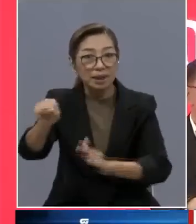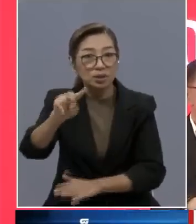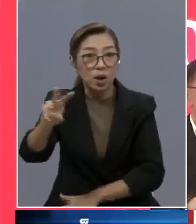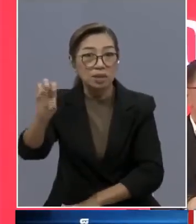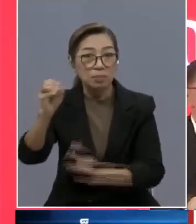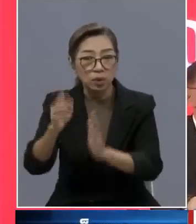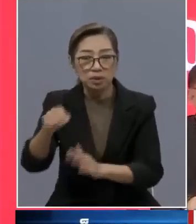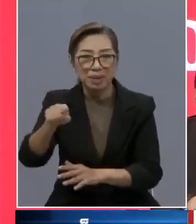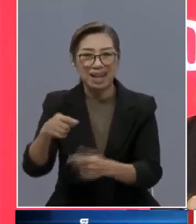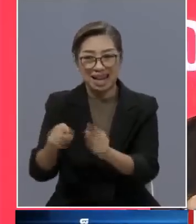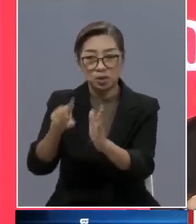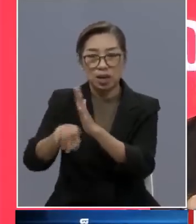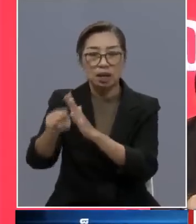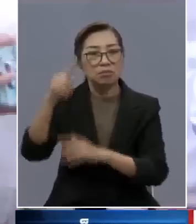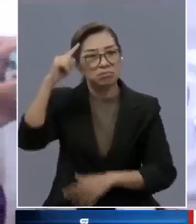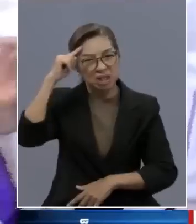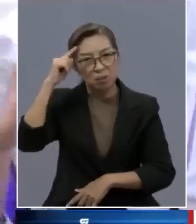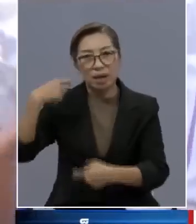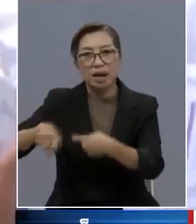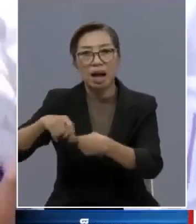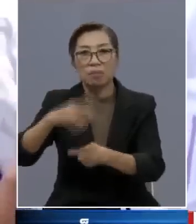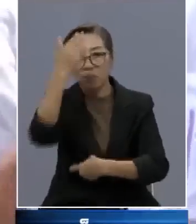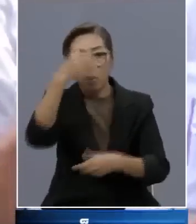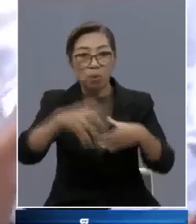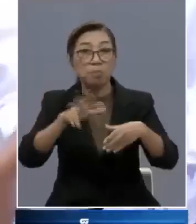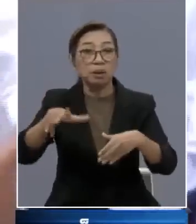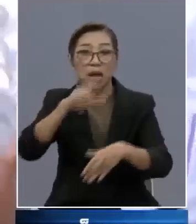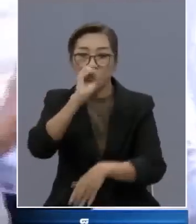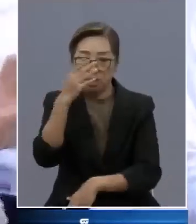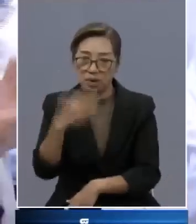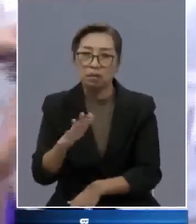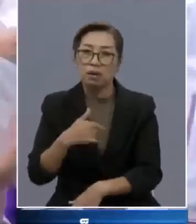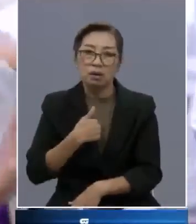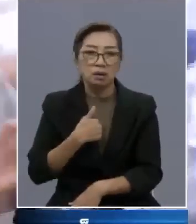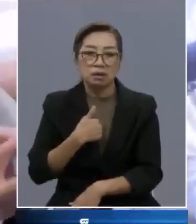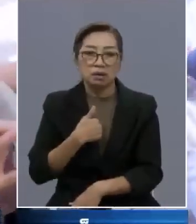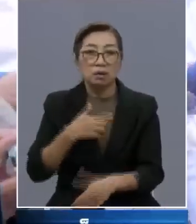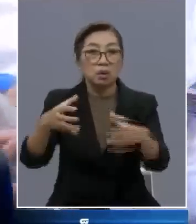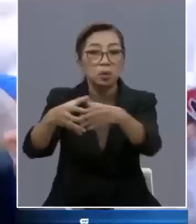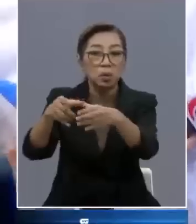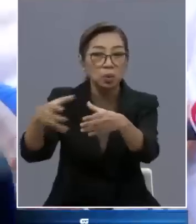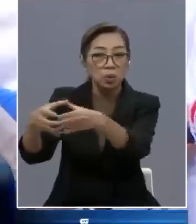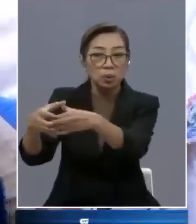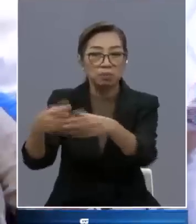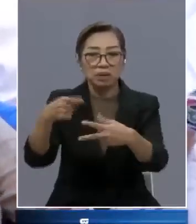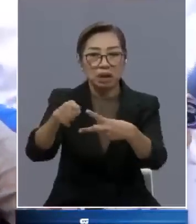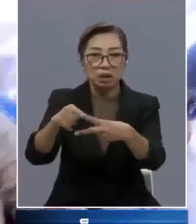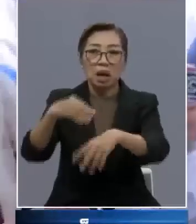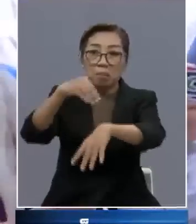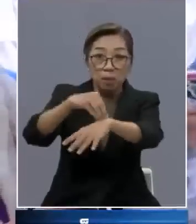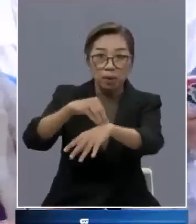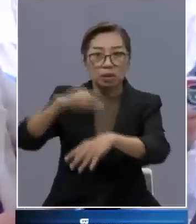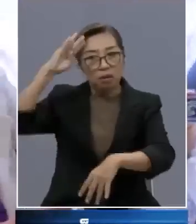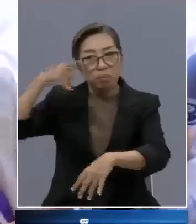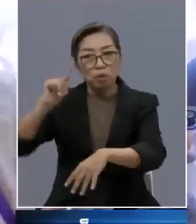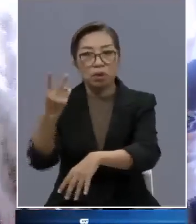ายก็มองว่าสูตรสุดท้ายนี่ดูจะเป็นไปได้ยากเพราะทางเพื่อไทยก็ยืนยันหนักแน่นมาตลอดว่าจะไม่จับมือกับสองปอนะครับ แล้วประเด็น